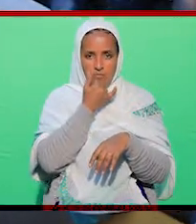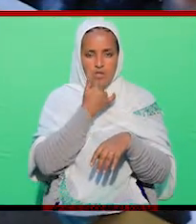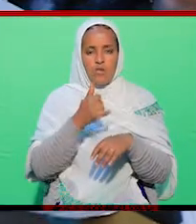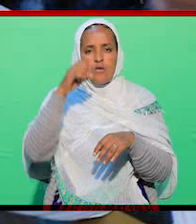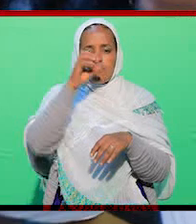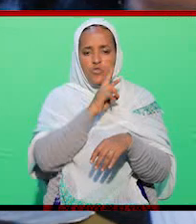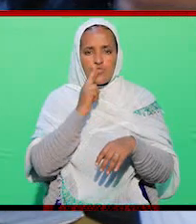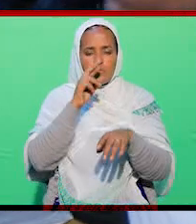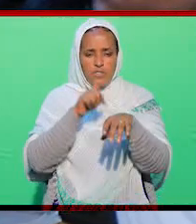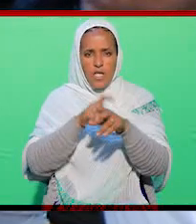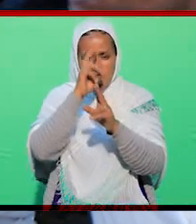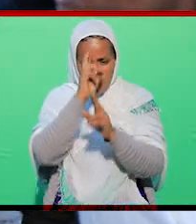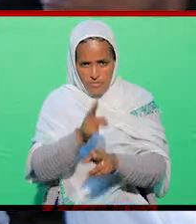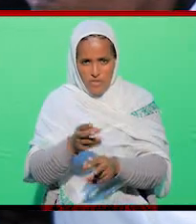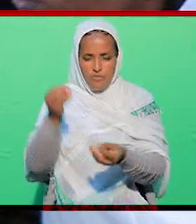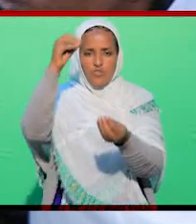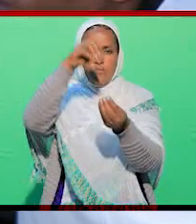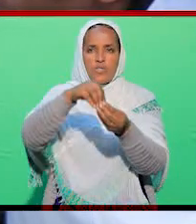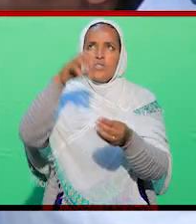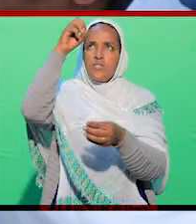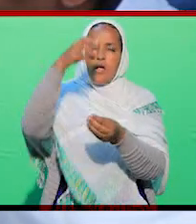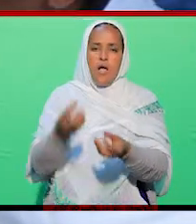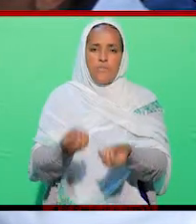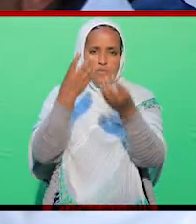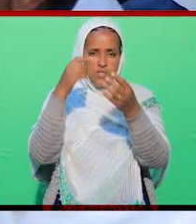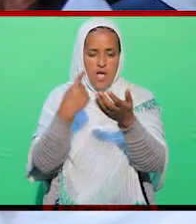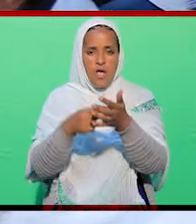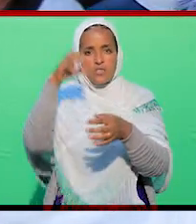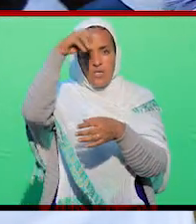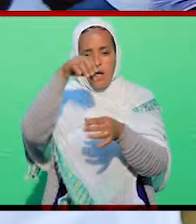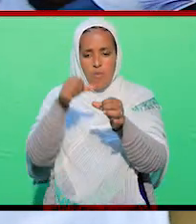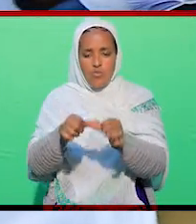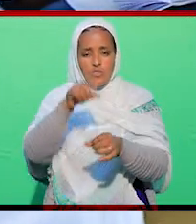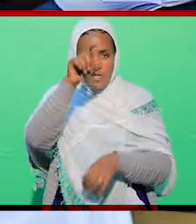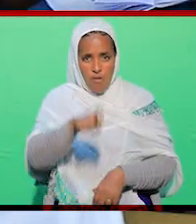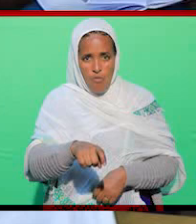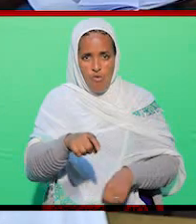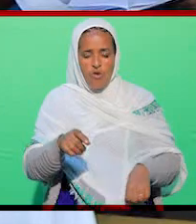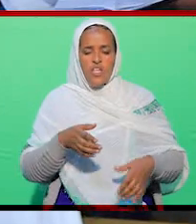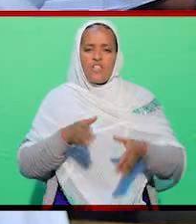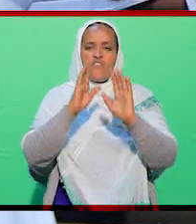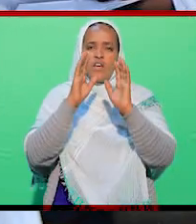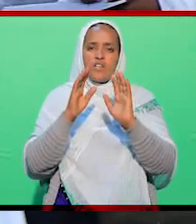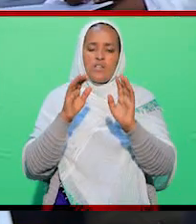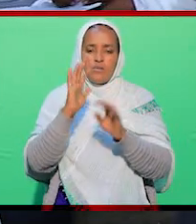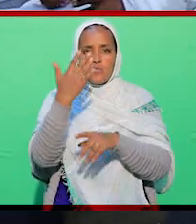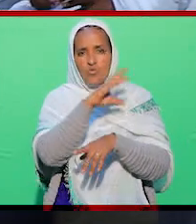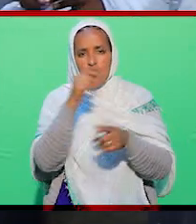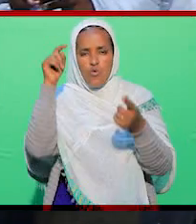የሚያመነታተብ ሰው አለ። በጾም ሰዓት ክብር የሚጨምርለት ጸጋ የሚበዛለት ይሆናል። በዚያ ያን ጸጋ ማቆየት ሲገባው